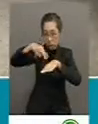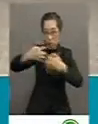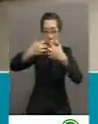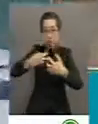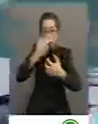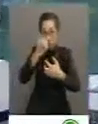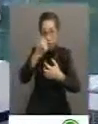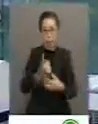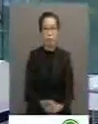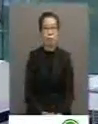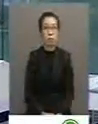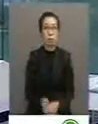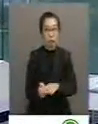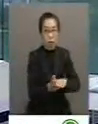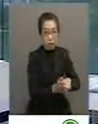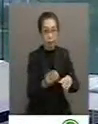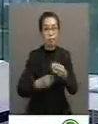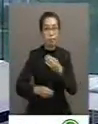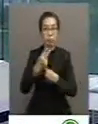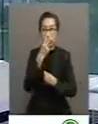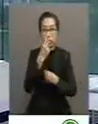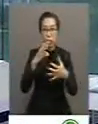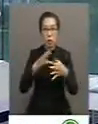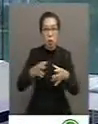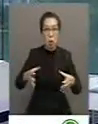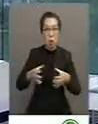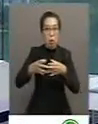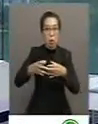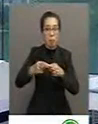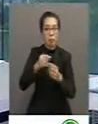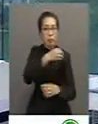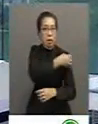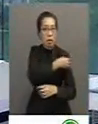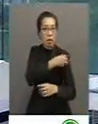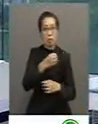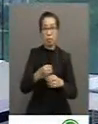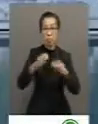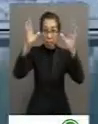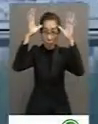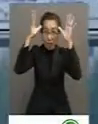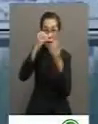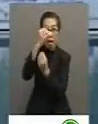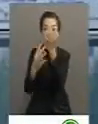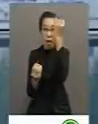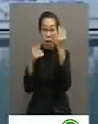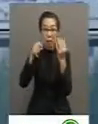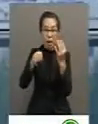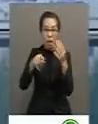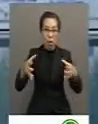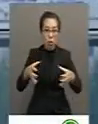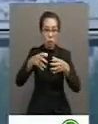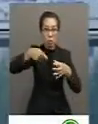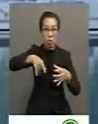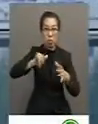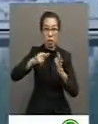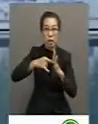คุณผู้ชมไปดูอีกหนึ่งปฏิบัติการนะคะเจ้าหน้าที่ชุดพญาเสือกรมป่าไม้ค่ะส่วนที่กำลังกันปฏิบัติการในการทวงคืนพื้นป่